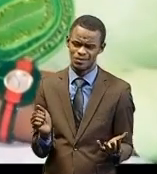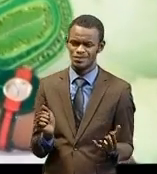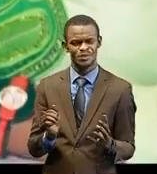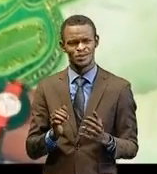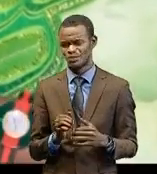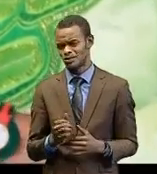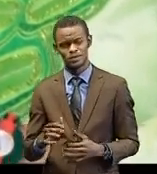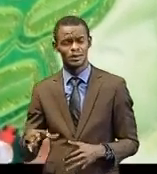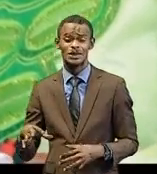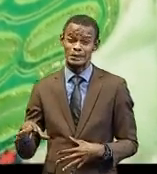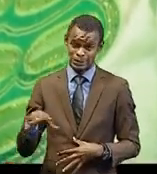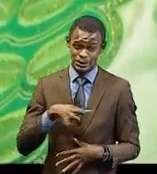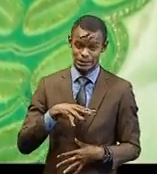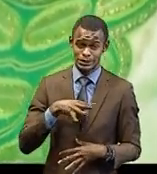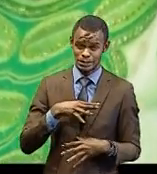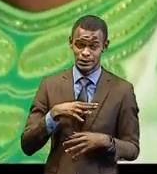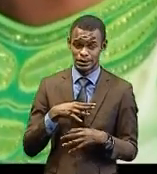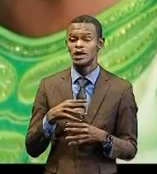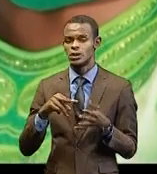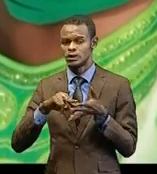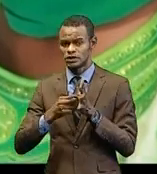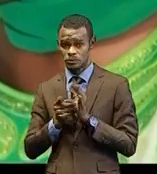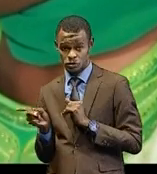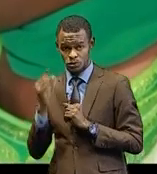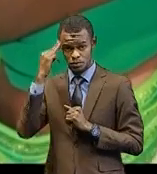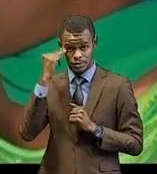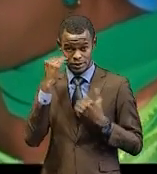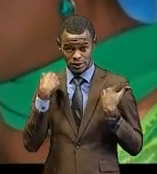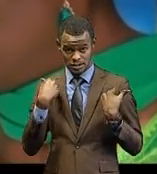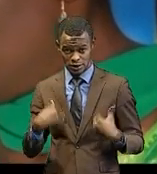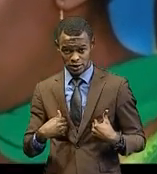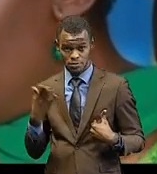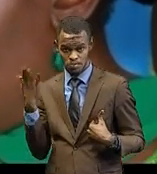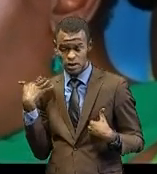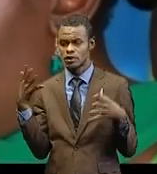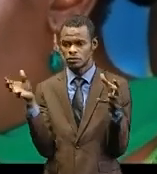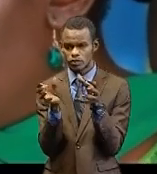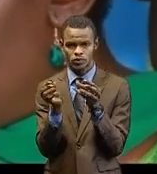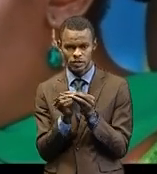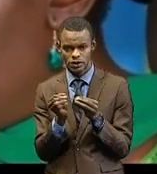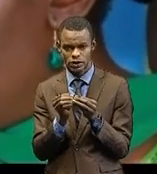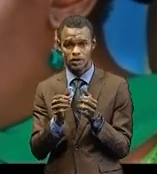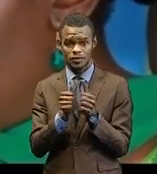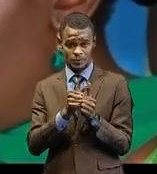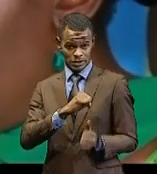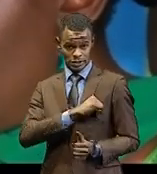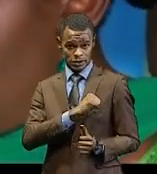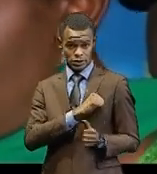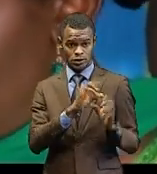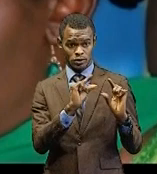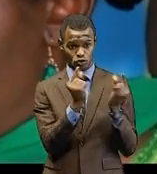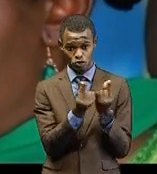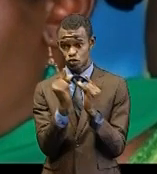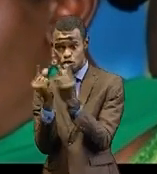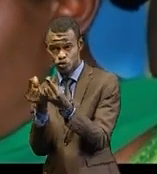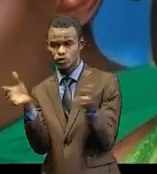des résolutions adoptées au terme de la réunion du 6 juillet dernier avec les différents syndicats, le secrétaire général du ministère à